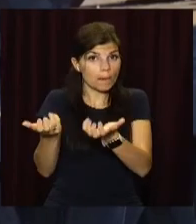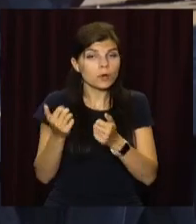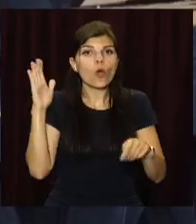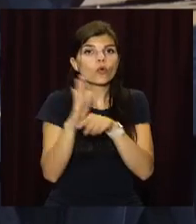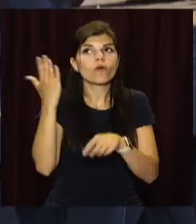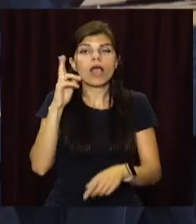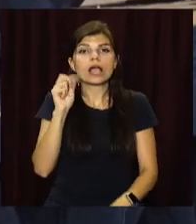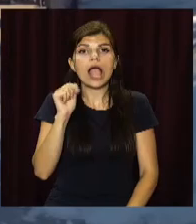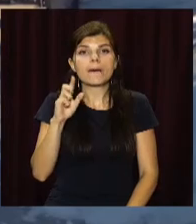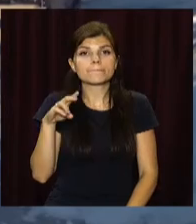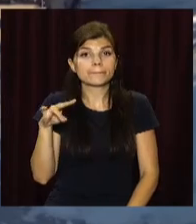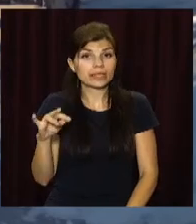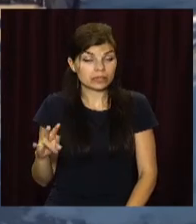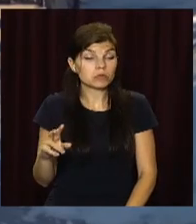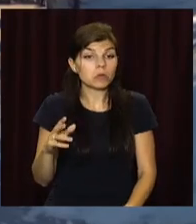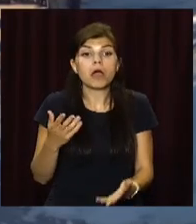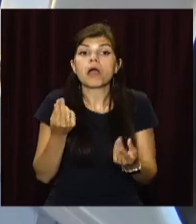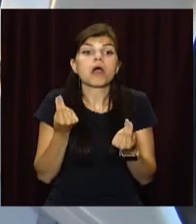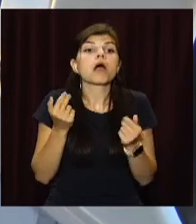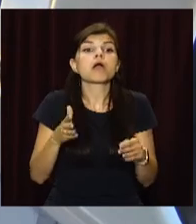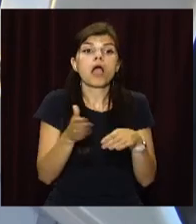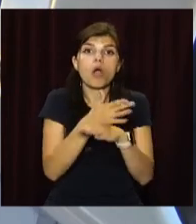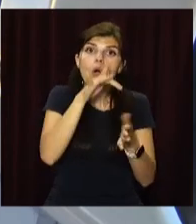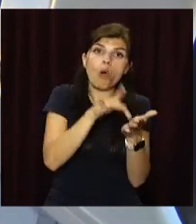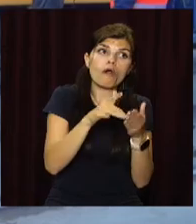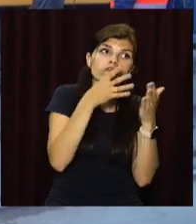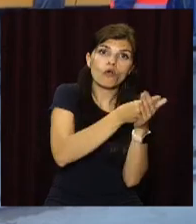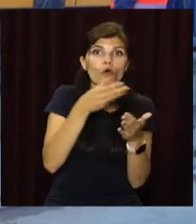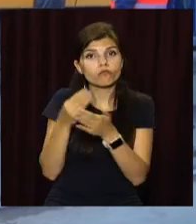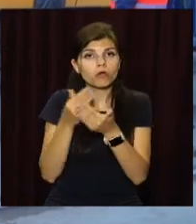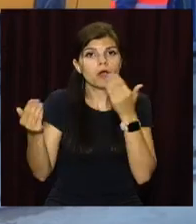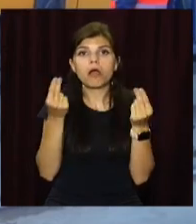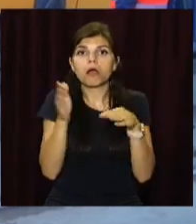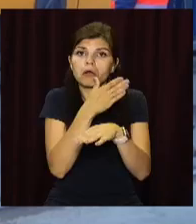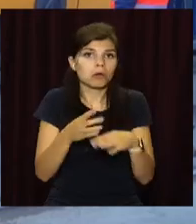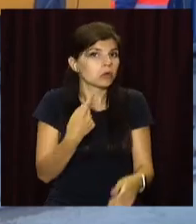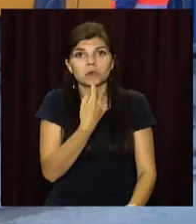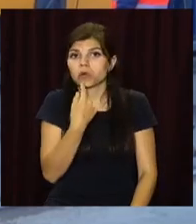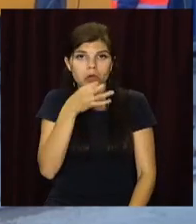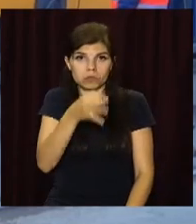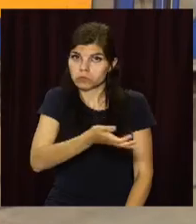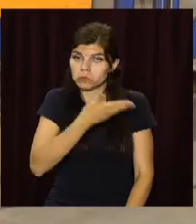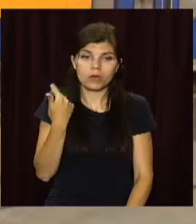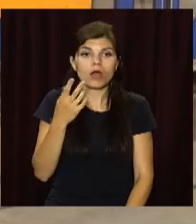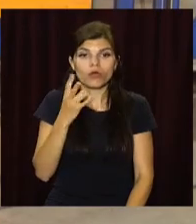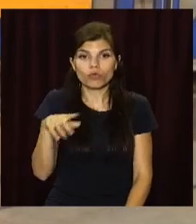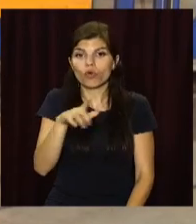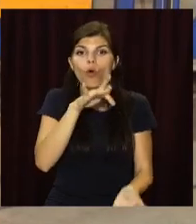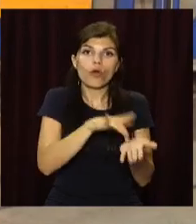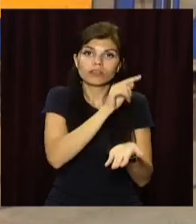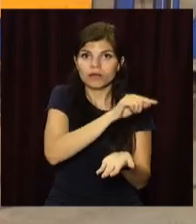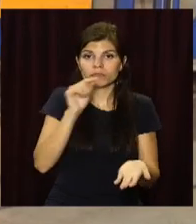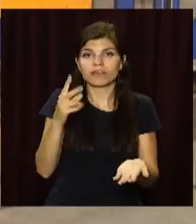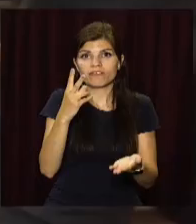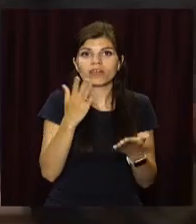постанові Кабміну. Як саме розподілять кошти між містами, у документі не йдеться. Нині ж основну частину трамвайних парків обох міст